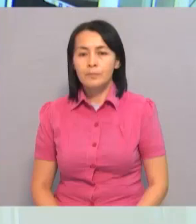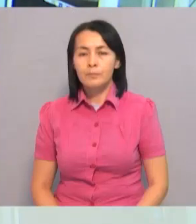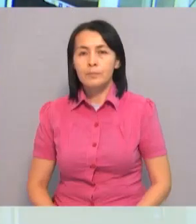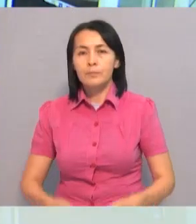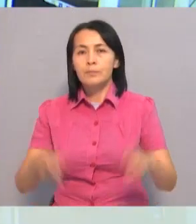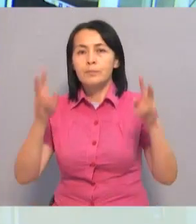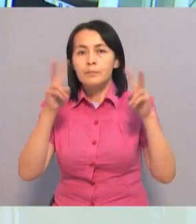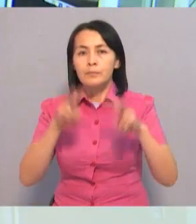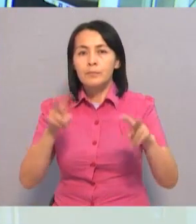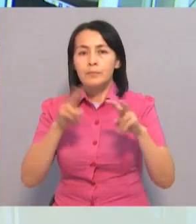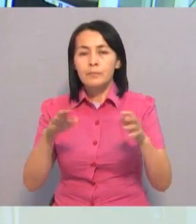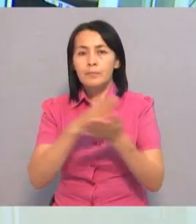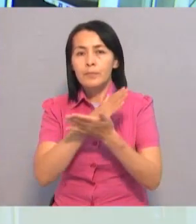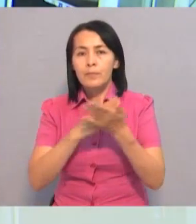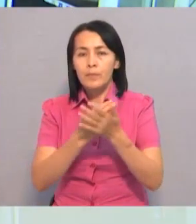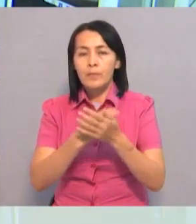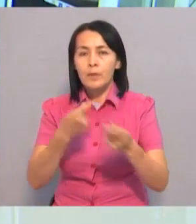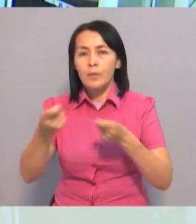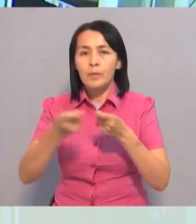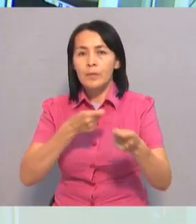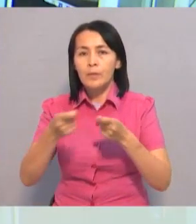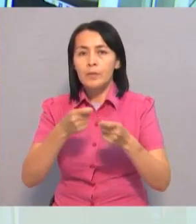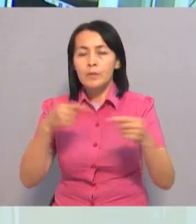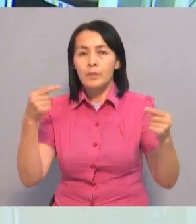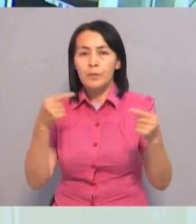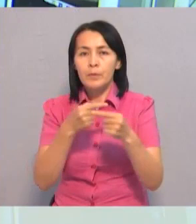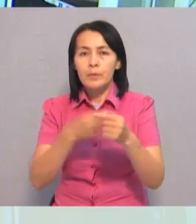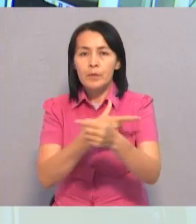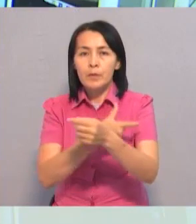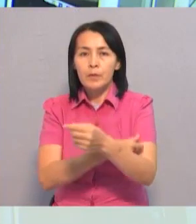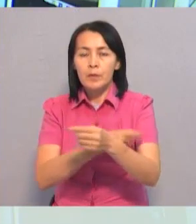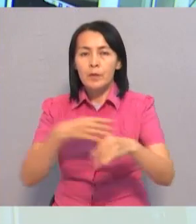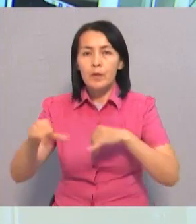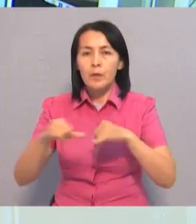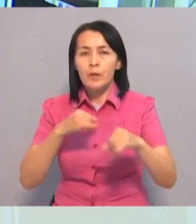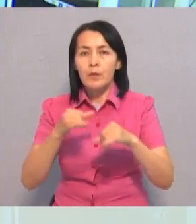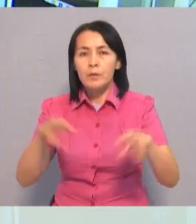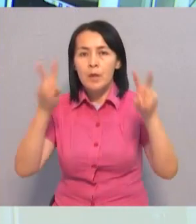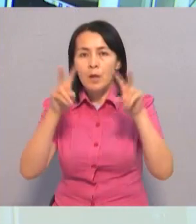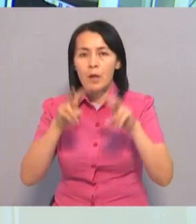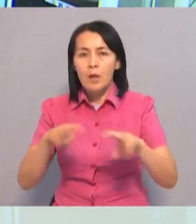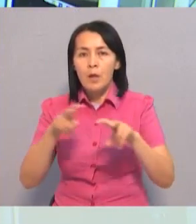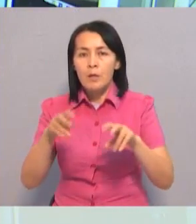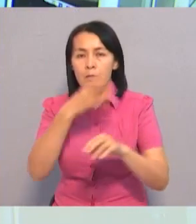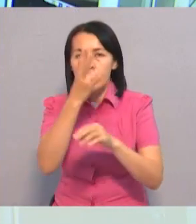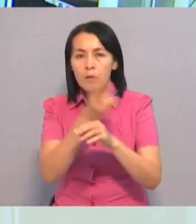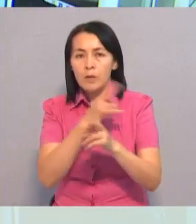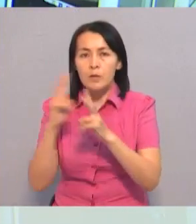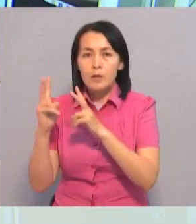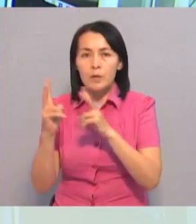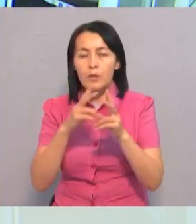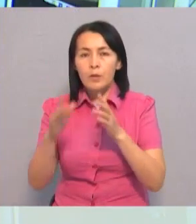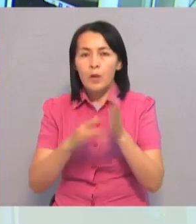При проведении рейдов сотрудниками управления по противодействию наркопреступности при входе в один из ночных клубов города